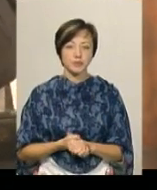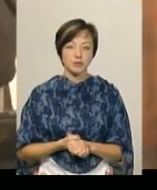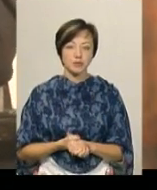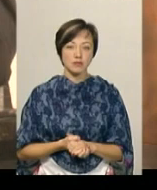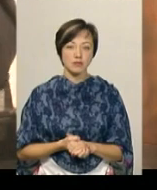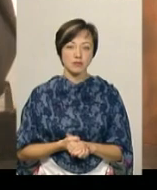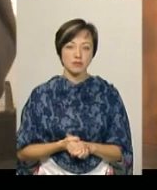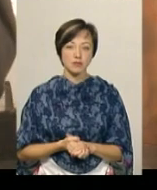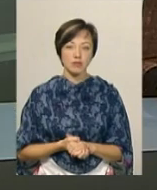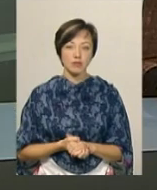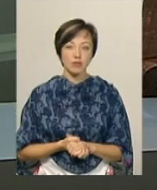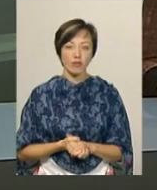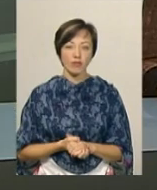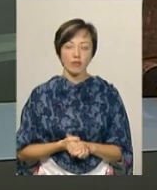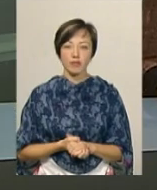Поділля Центр.